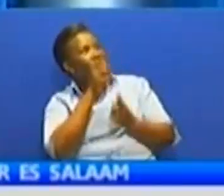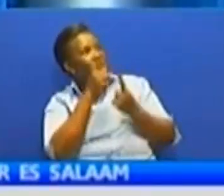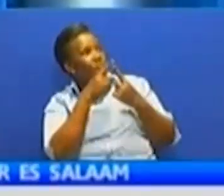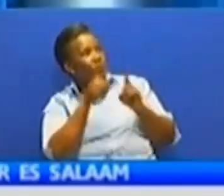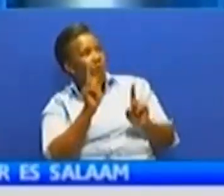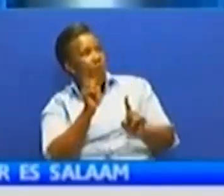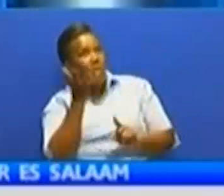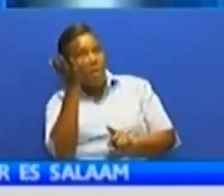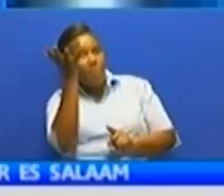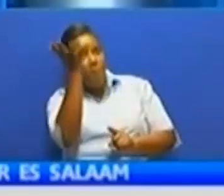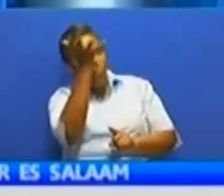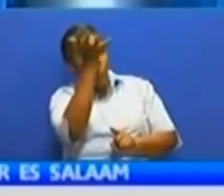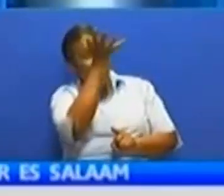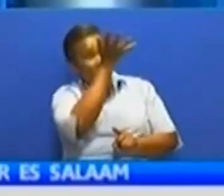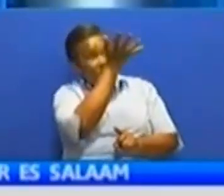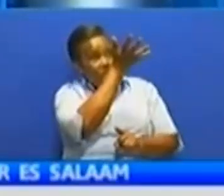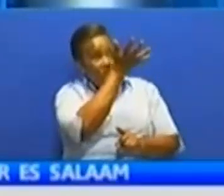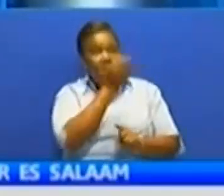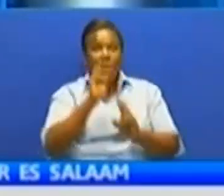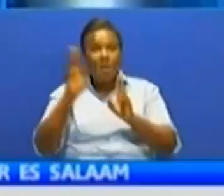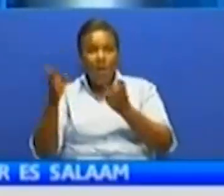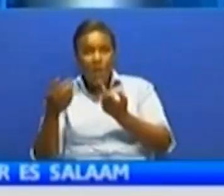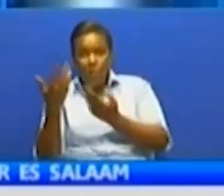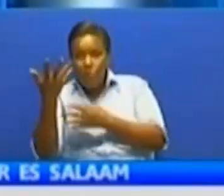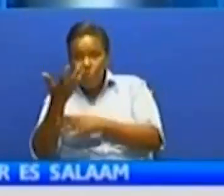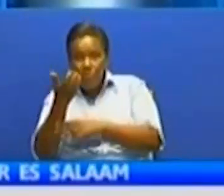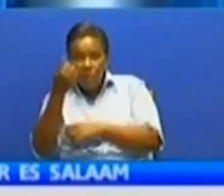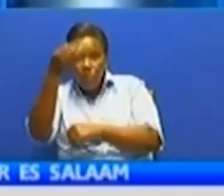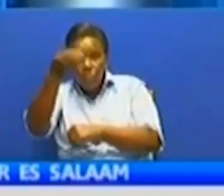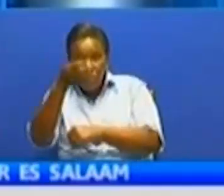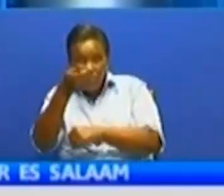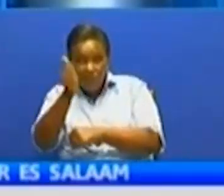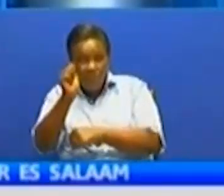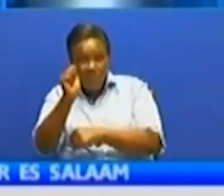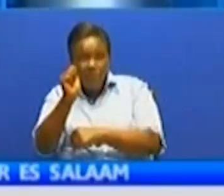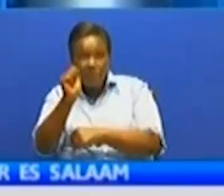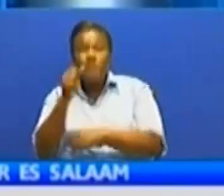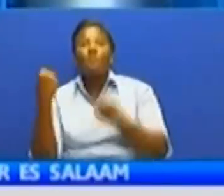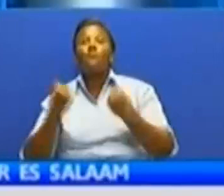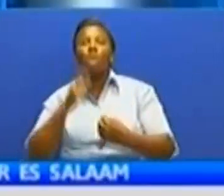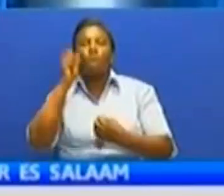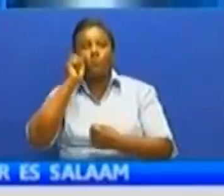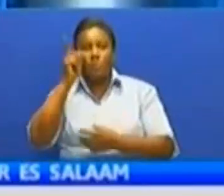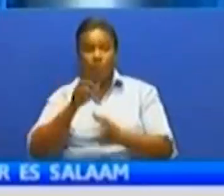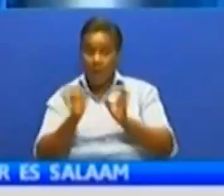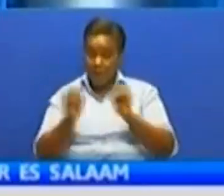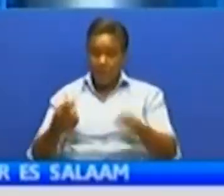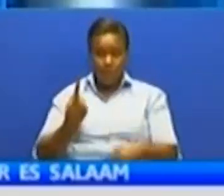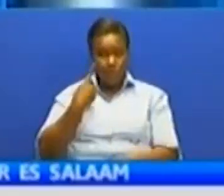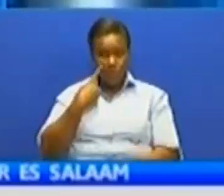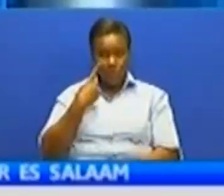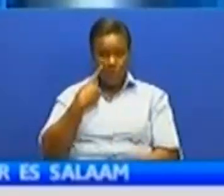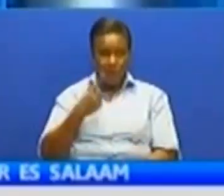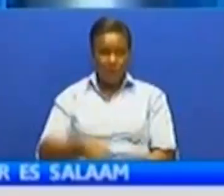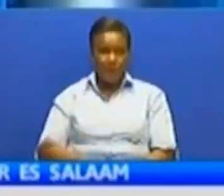mawingu. Mm. Au kupita kitu chochote mbele ya mwezi. Mm. Mtu anaweza asione, lakini aha, kama kweli ameona, mimi ninashauri kwamba